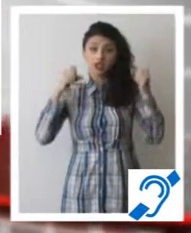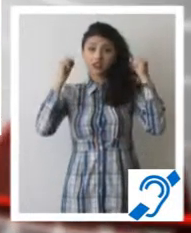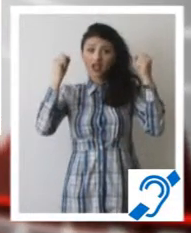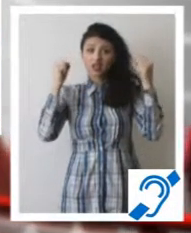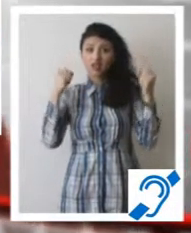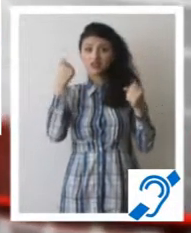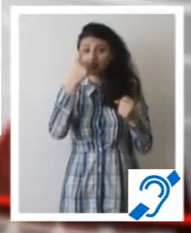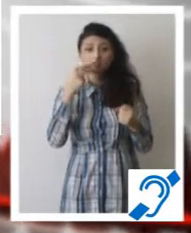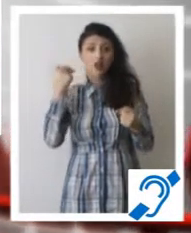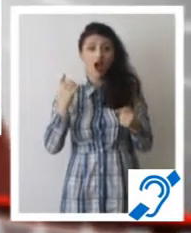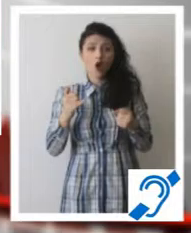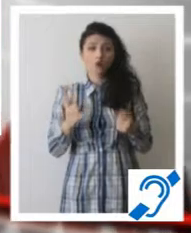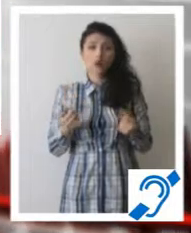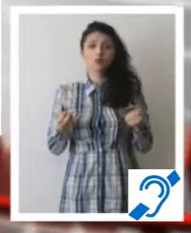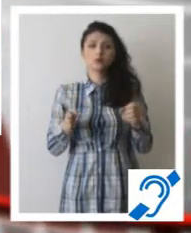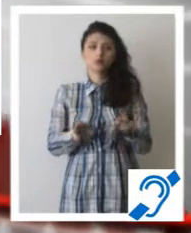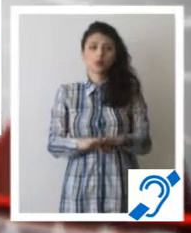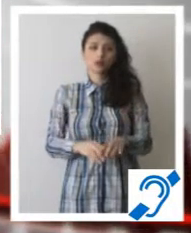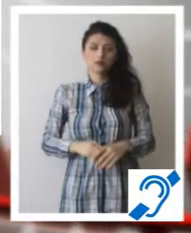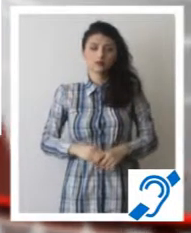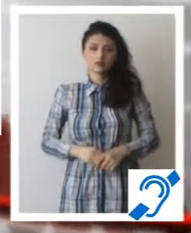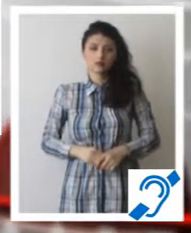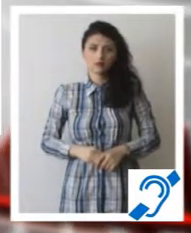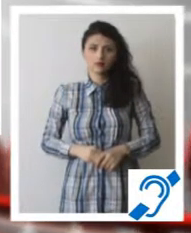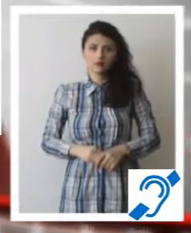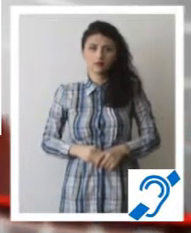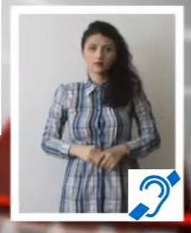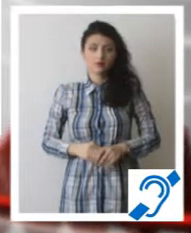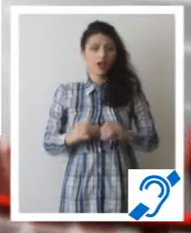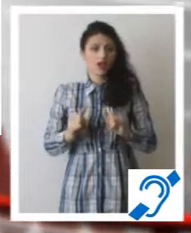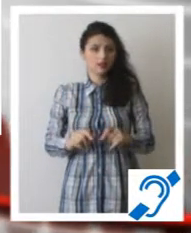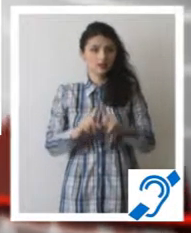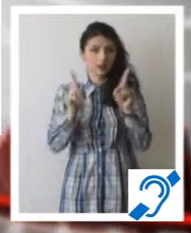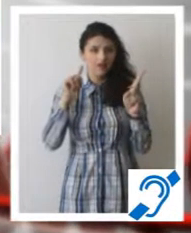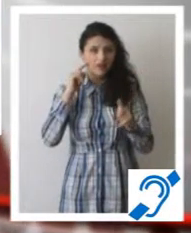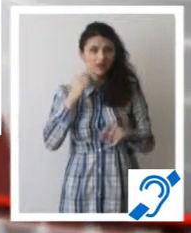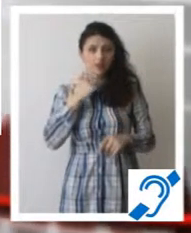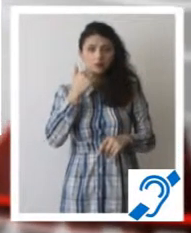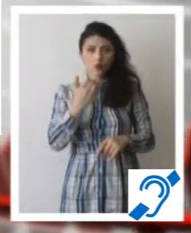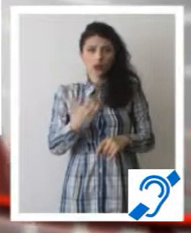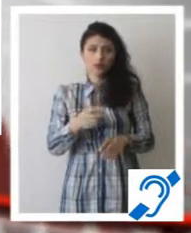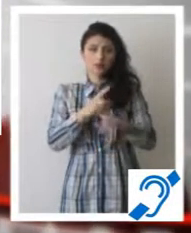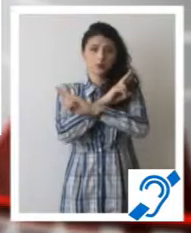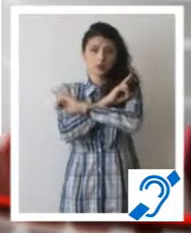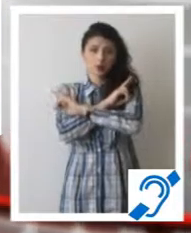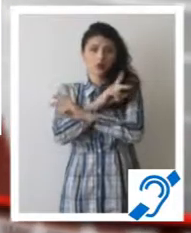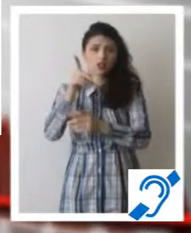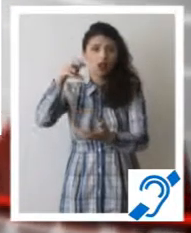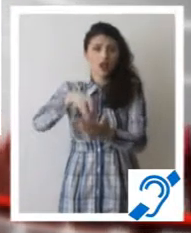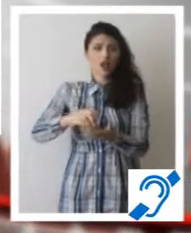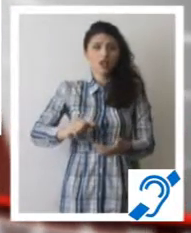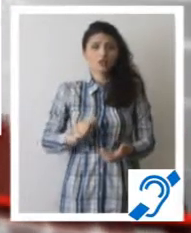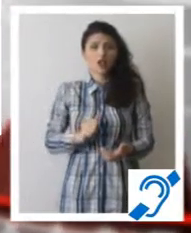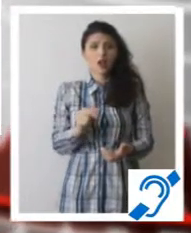sănătos și voios, acum zace inert la morgă. Azi dimineață, vestea morții fetiței din localitatea Poiana Lacului, care